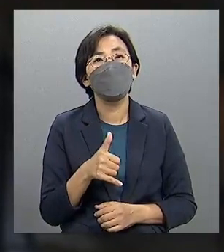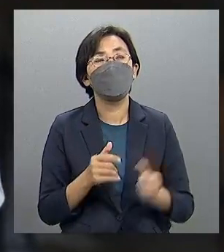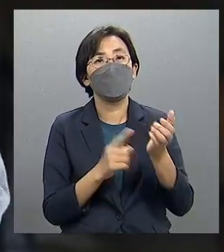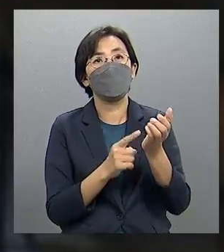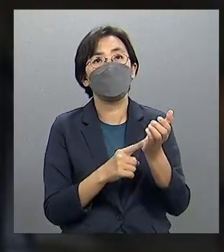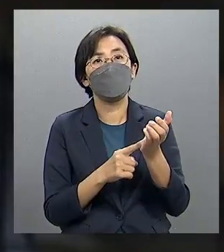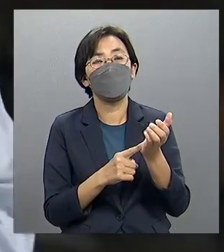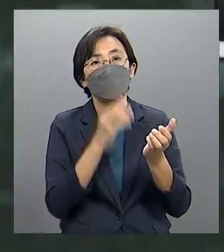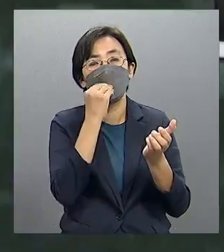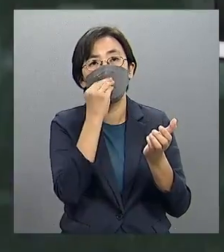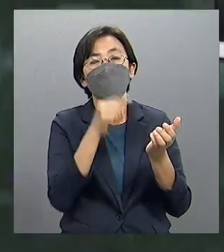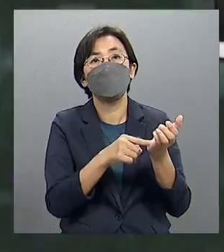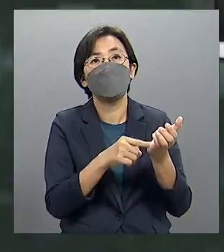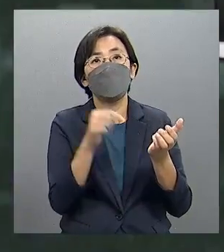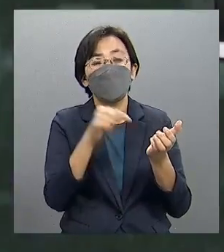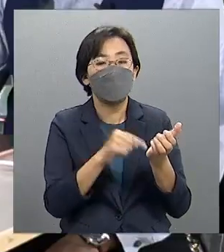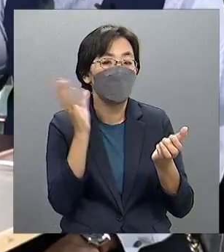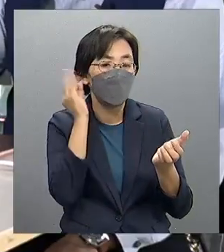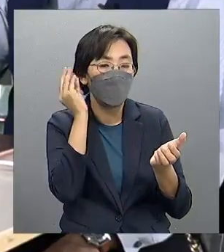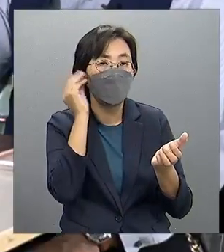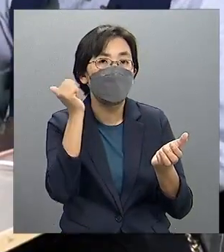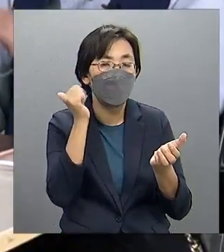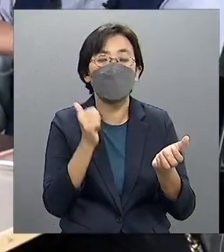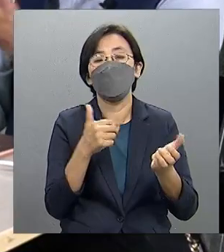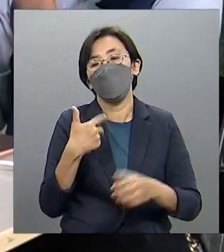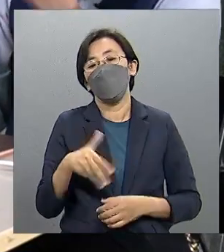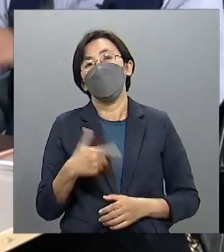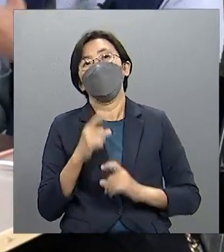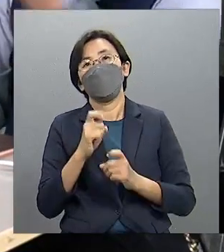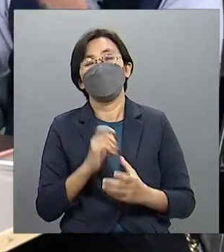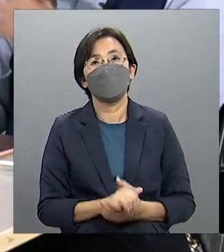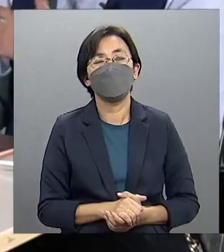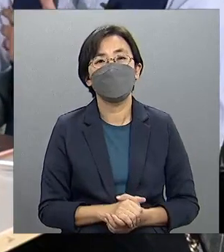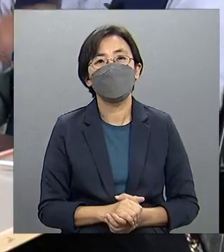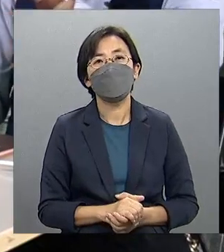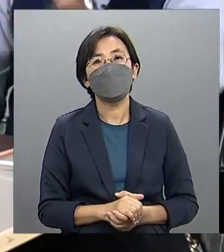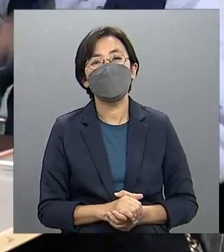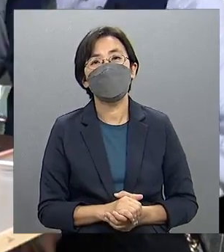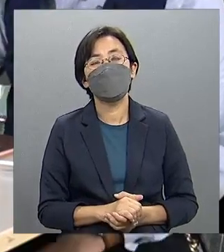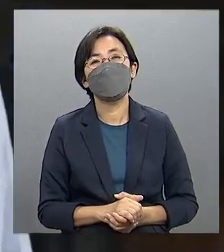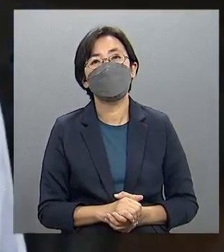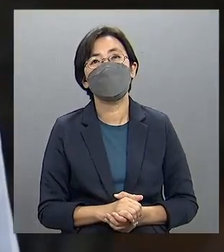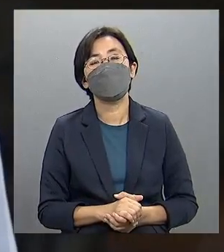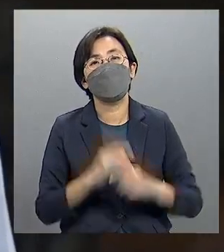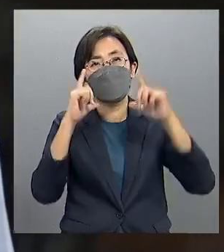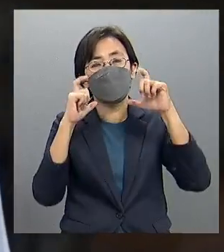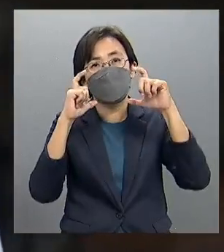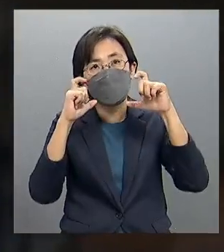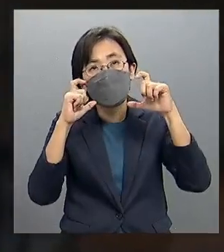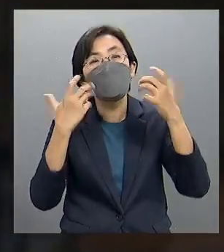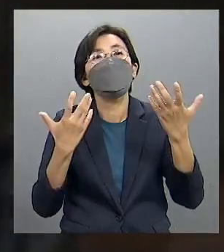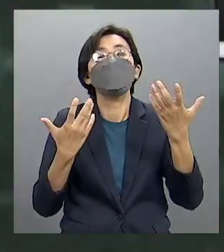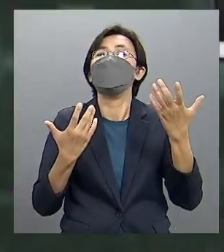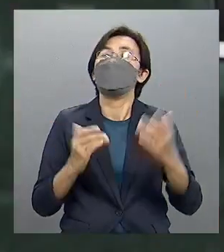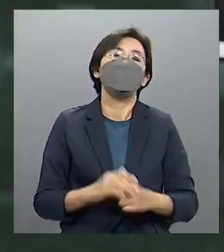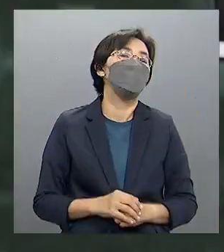มันกดฟังคุณได้ตลอดเวลา โอ้น่ากลัวนะเนี่ยถ้าอย่างนั้น กล้องมันแคปเจอร์สแนปเราหรือว่าบอร์ดแคปถ่ายทอดสดเราได้ตลอดเวลา โอ้โห ฟังแ